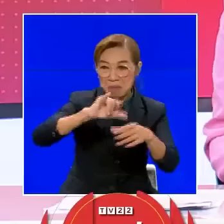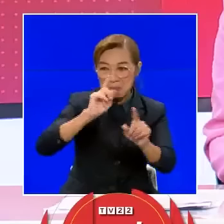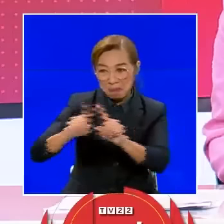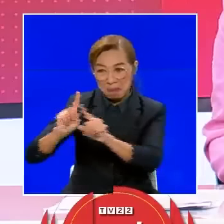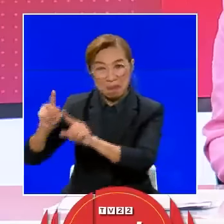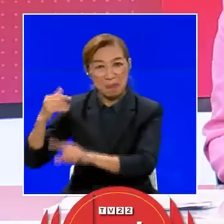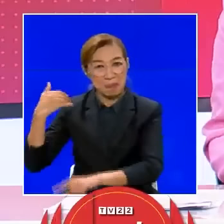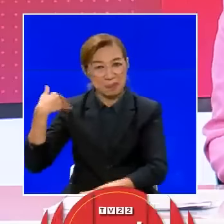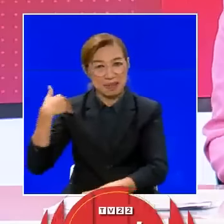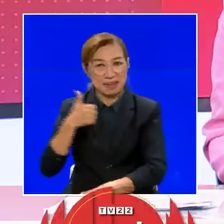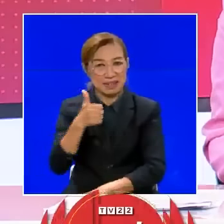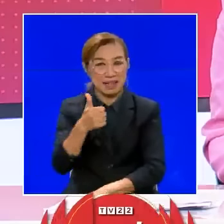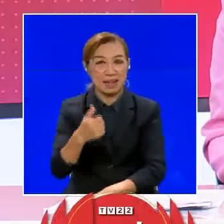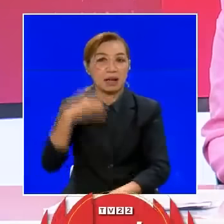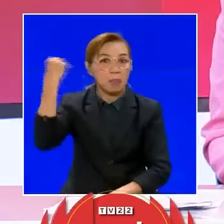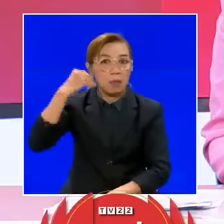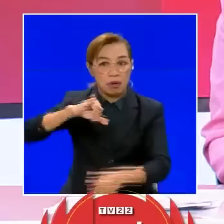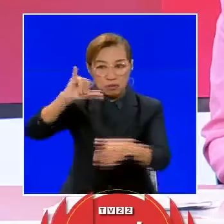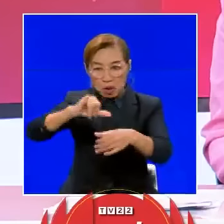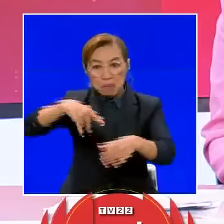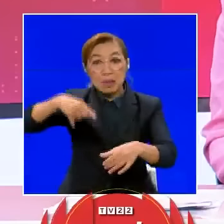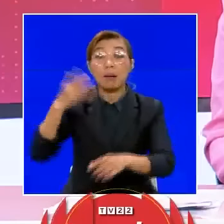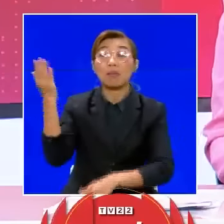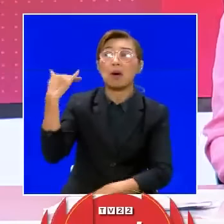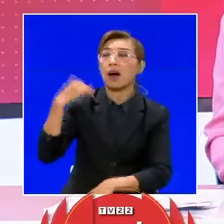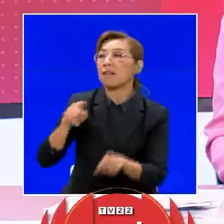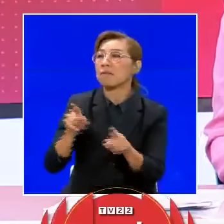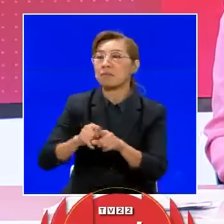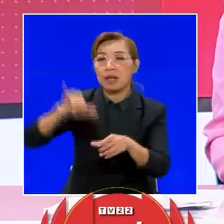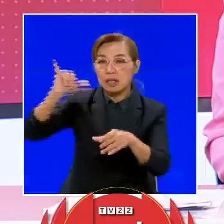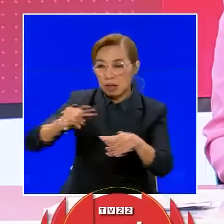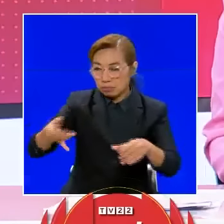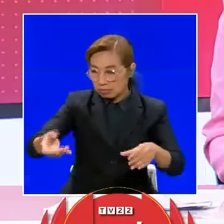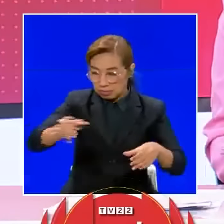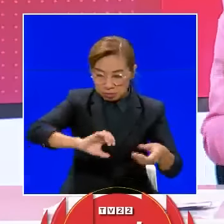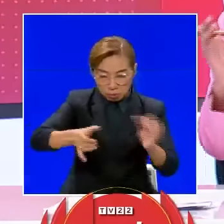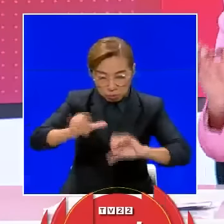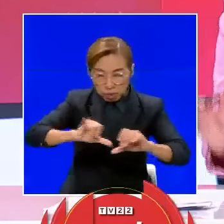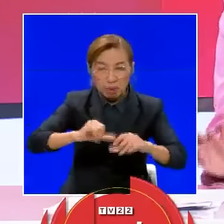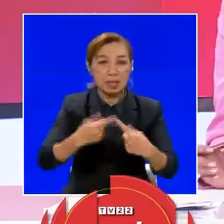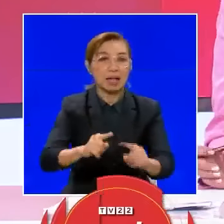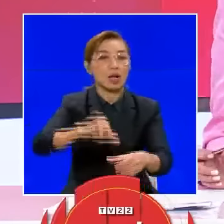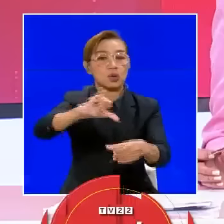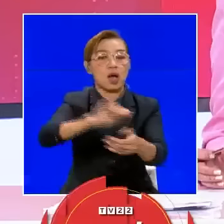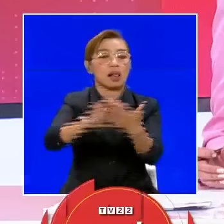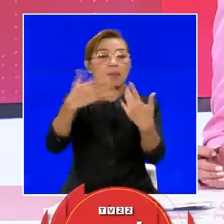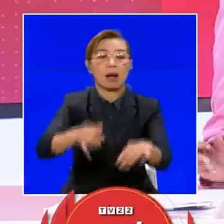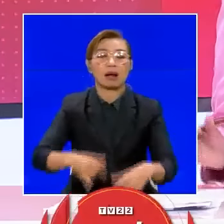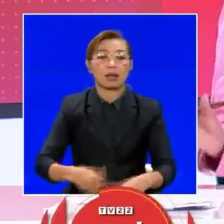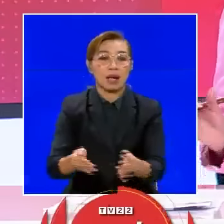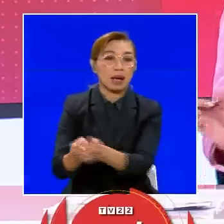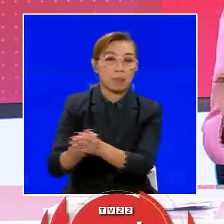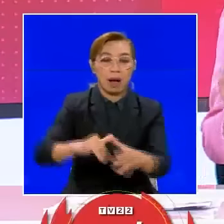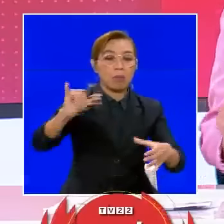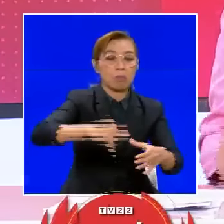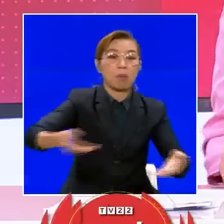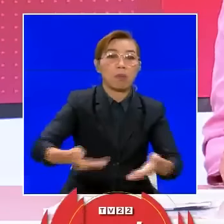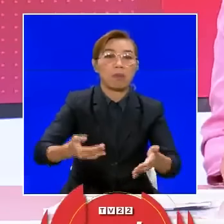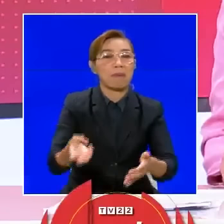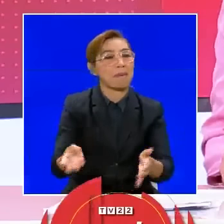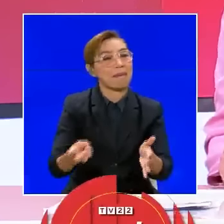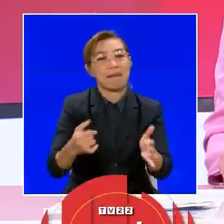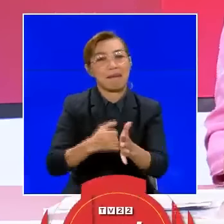ยอะ ใช ่แล้วหลายครั้งมันพิเศษเมื่อก่อนมันก็มีแค่ต้องเอาไปผสมเดี๋ยวนี้โอ้ซอสเขาแทบจะสำเร็จกันมา ปรุงมาให้สำเร็จเลยแล้วก็แบบสะดวกกับแม่บ้านยุ